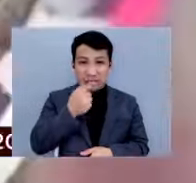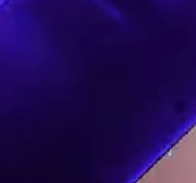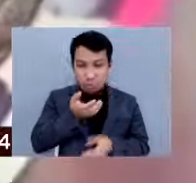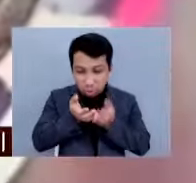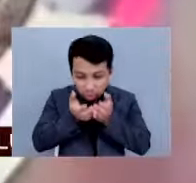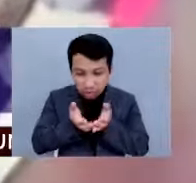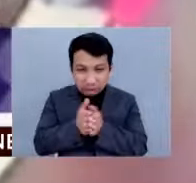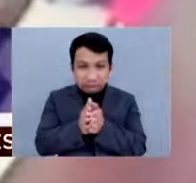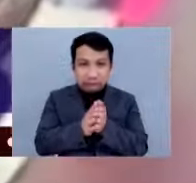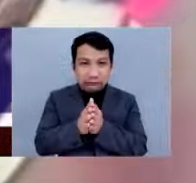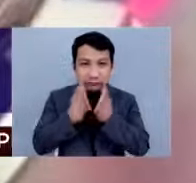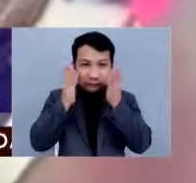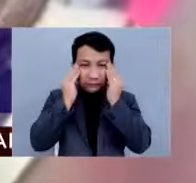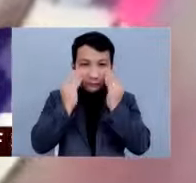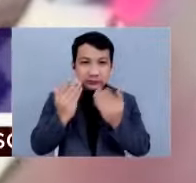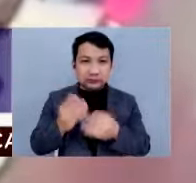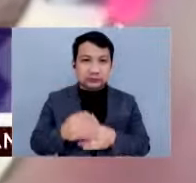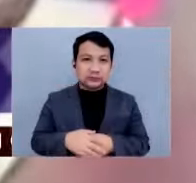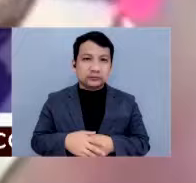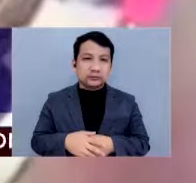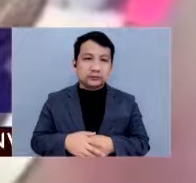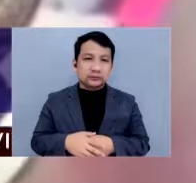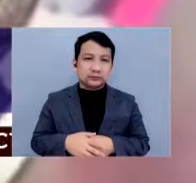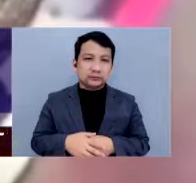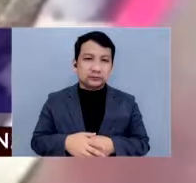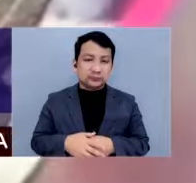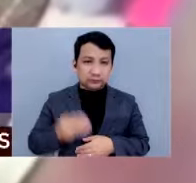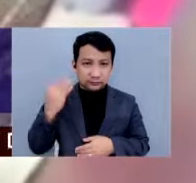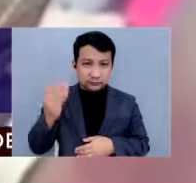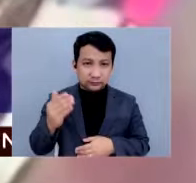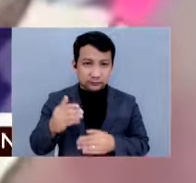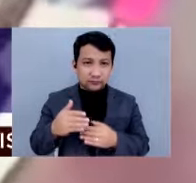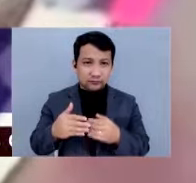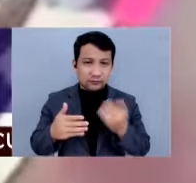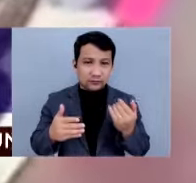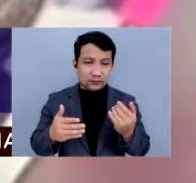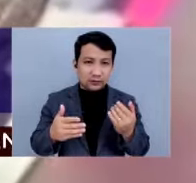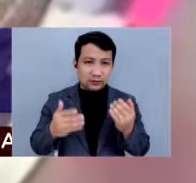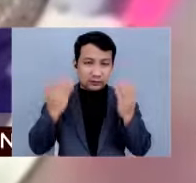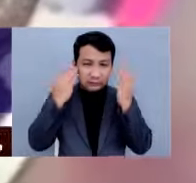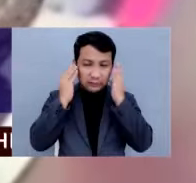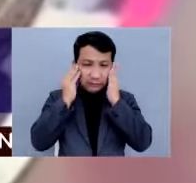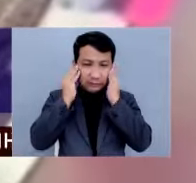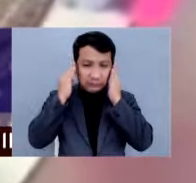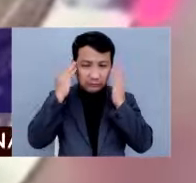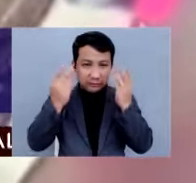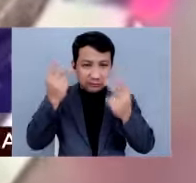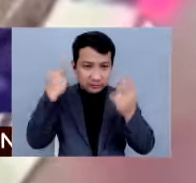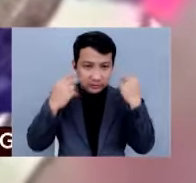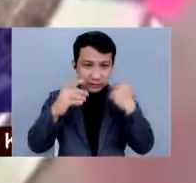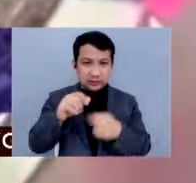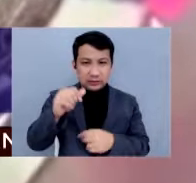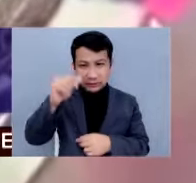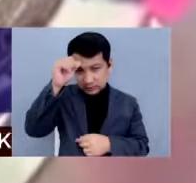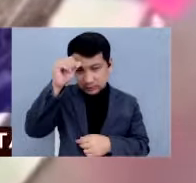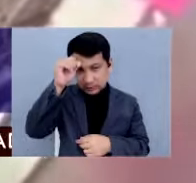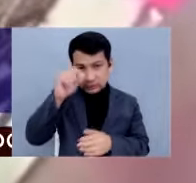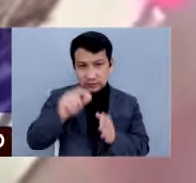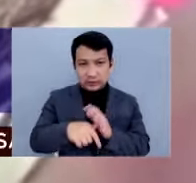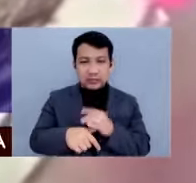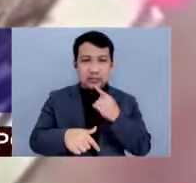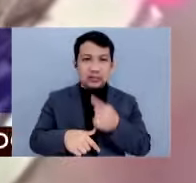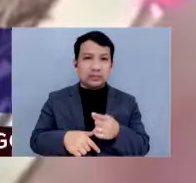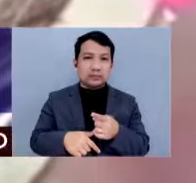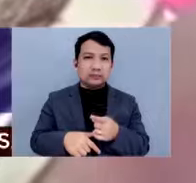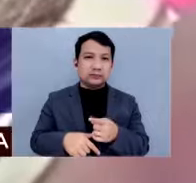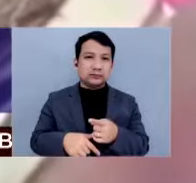Sa pool sa CCTV, ang isang barbero na minamasahe ang kanyang customer sa Lucknow, India. Maya-maya lang, bigla na